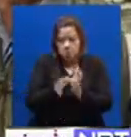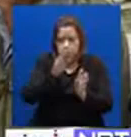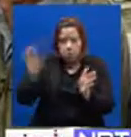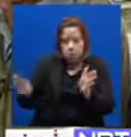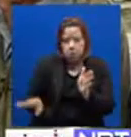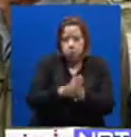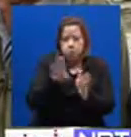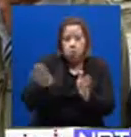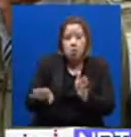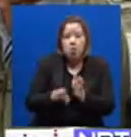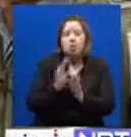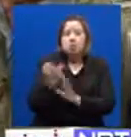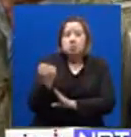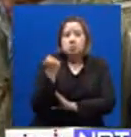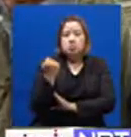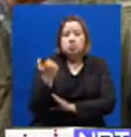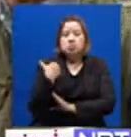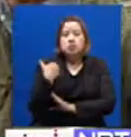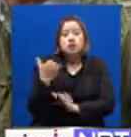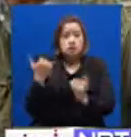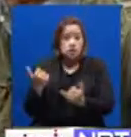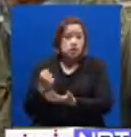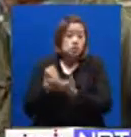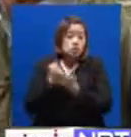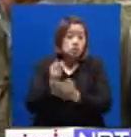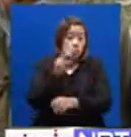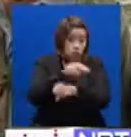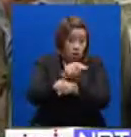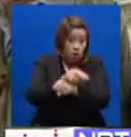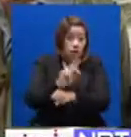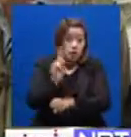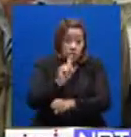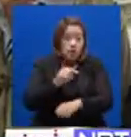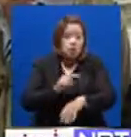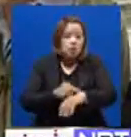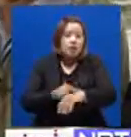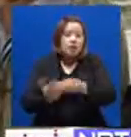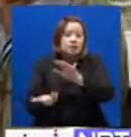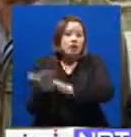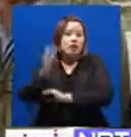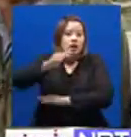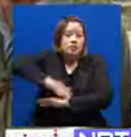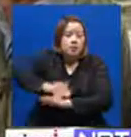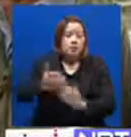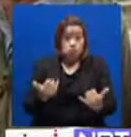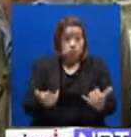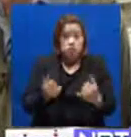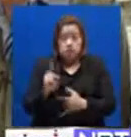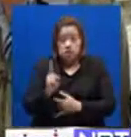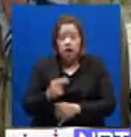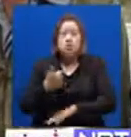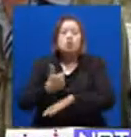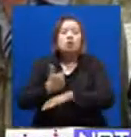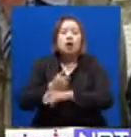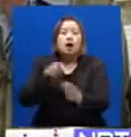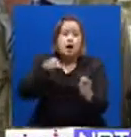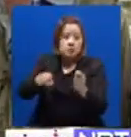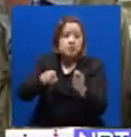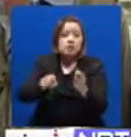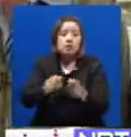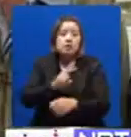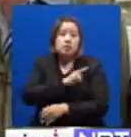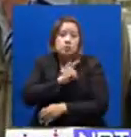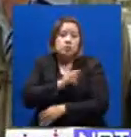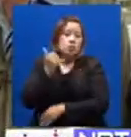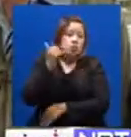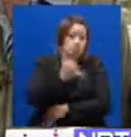จะแรงนะครับก็ได้เข้ามาดูแลพื้นที่ตั้งแต่เมื่อเช้านะครับร่วมกับท่านอำเภอลงมาด้วยตัวเองแล้วก็นำทาง